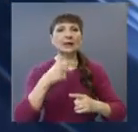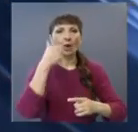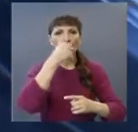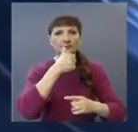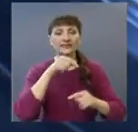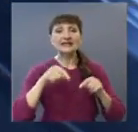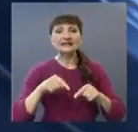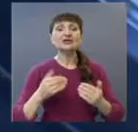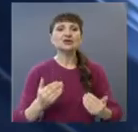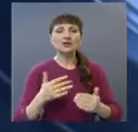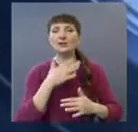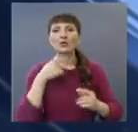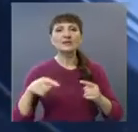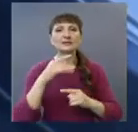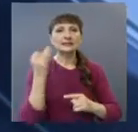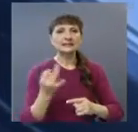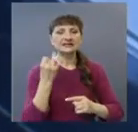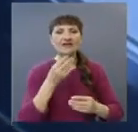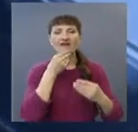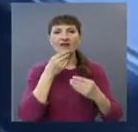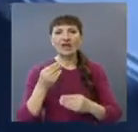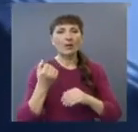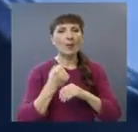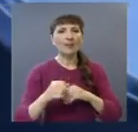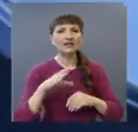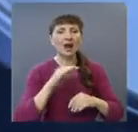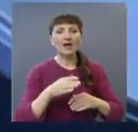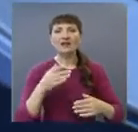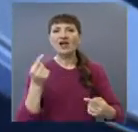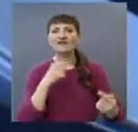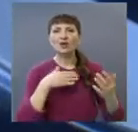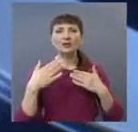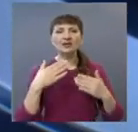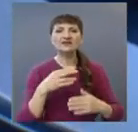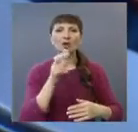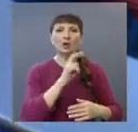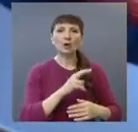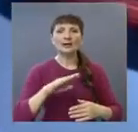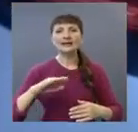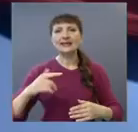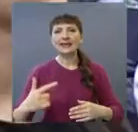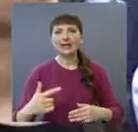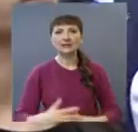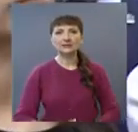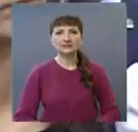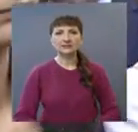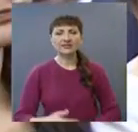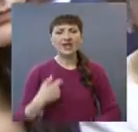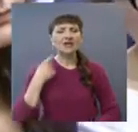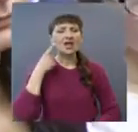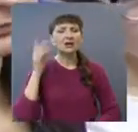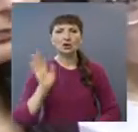Впрочем, здесь и сейчас многих интересовало влияние победы Трампа на взаимоотношения тенге и доллара. Я не думаю,